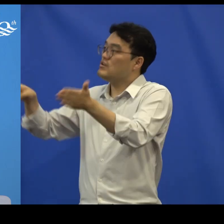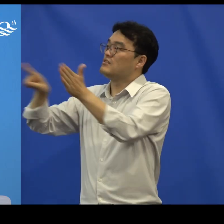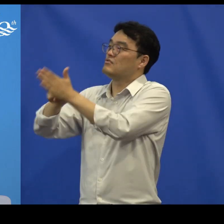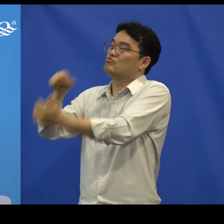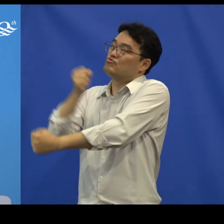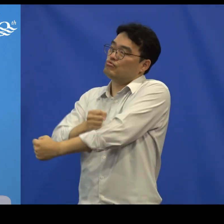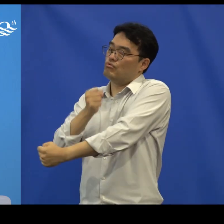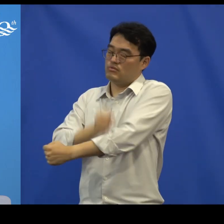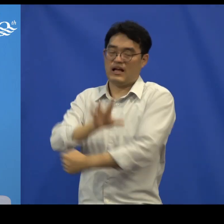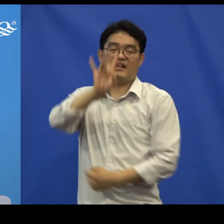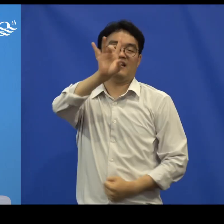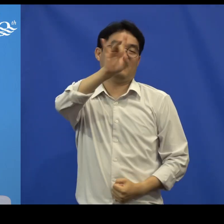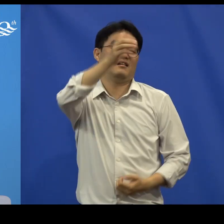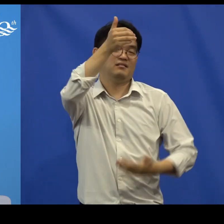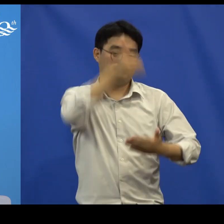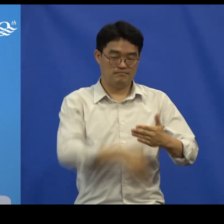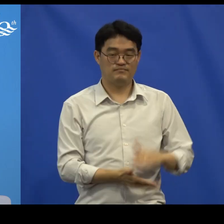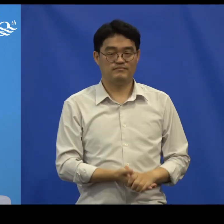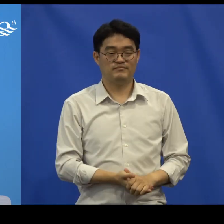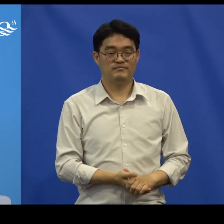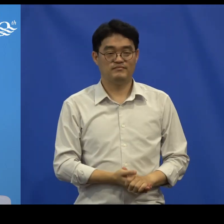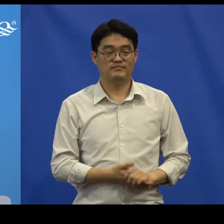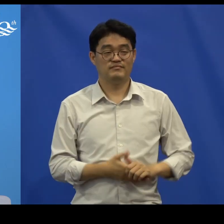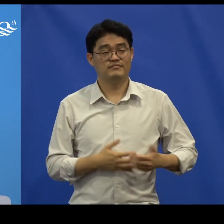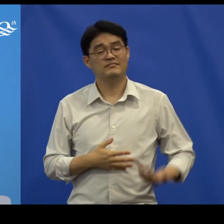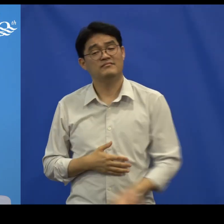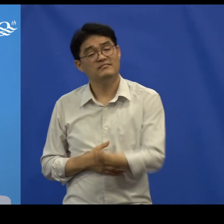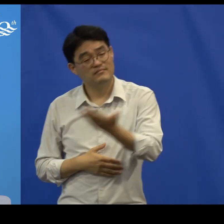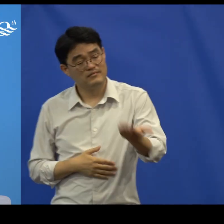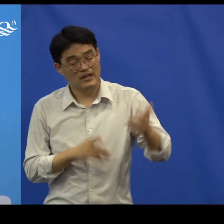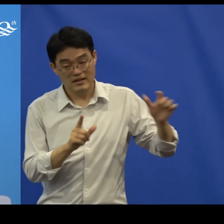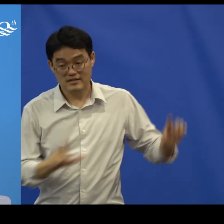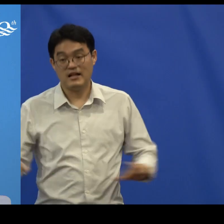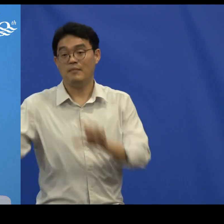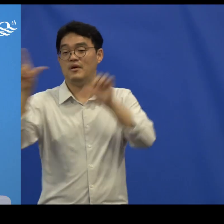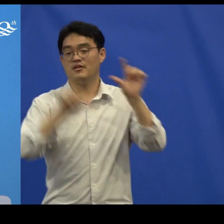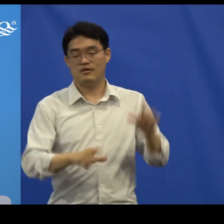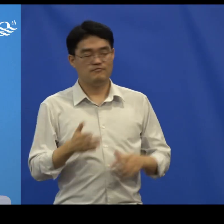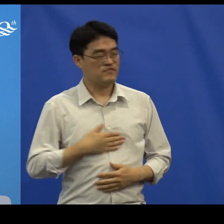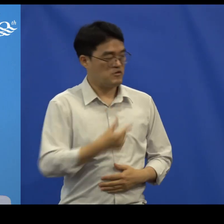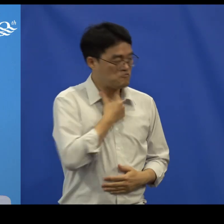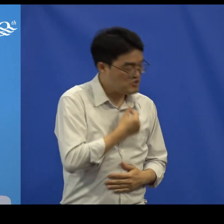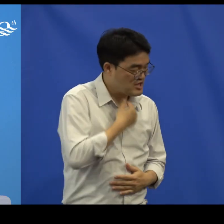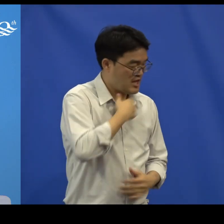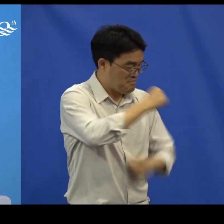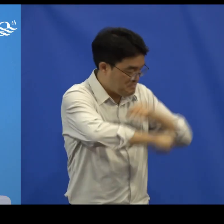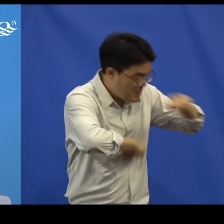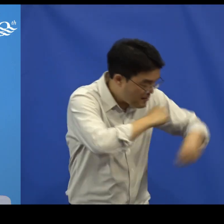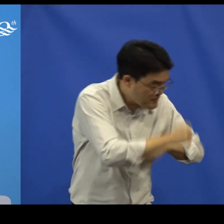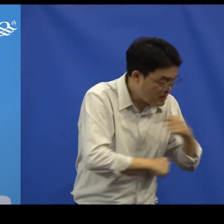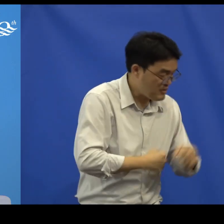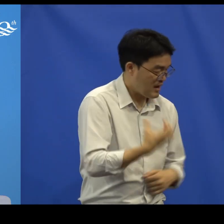다 하고 싶은 거, 내가 하고 싶은 거 하면 안 되고 하나님이 하라고 하신 일을 해야 돼요. 그